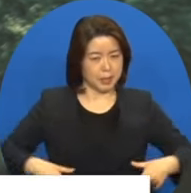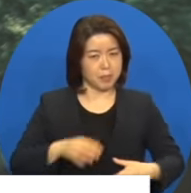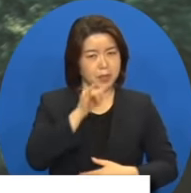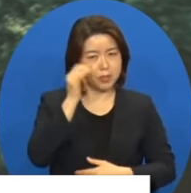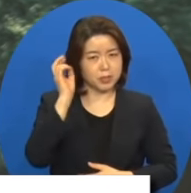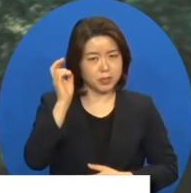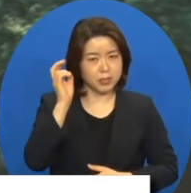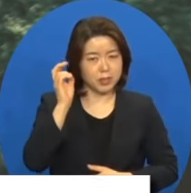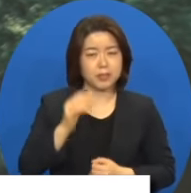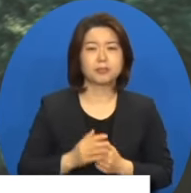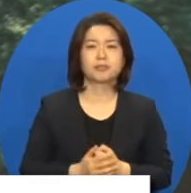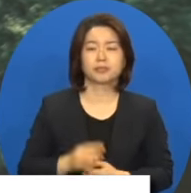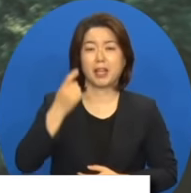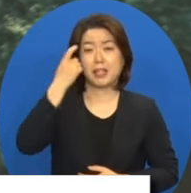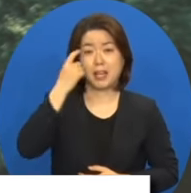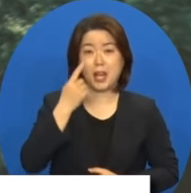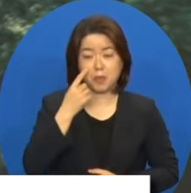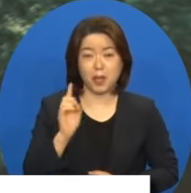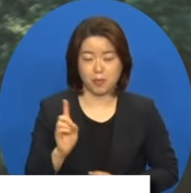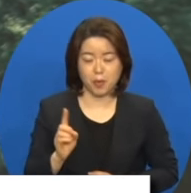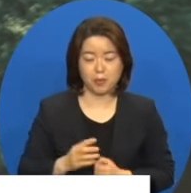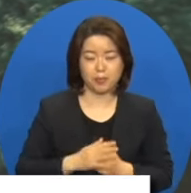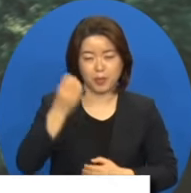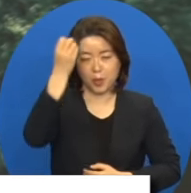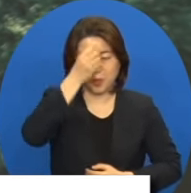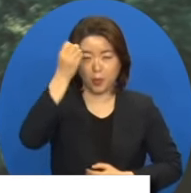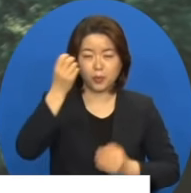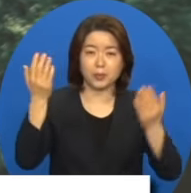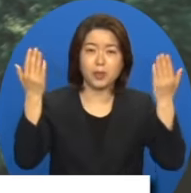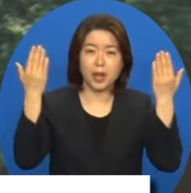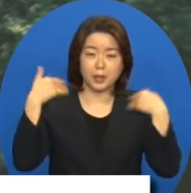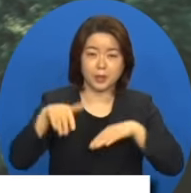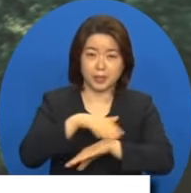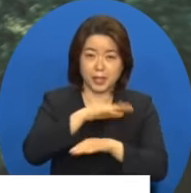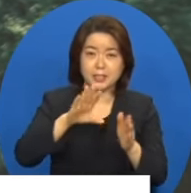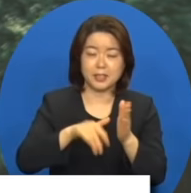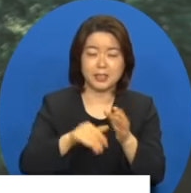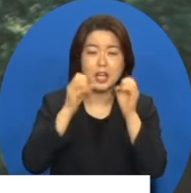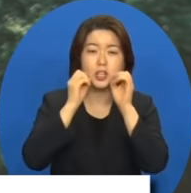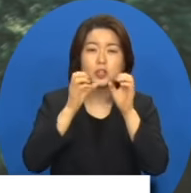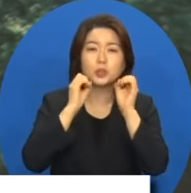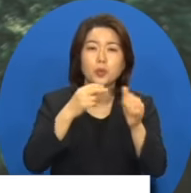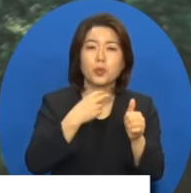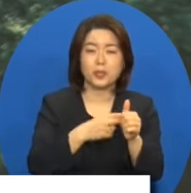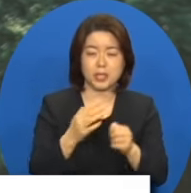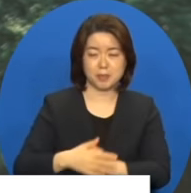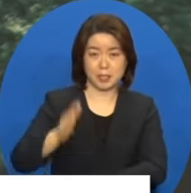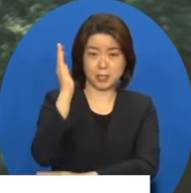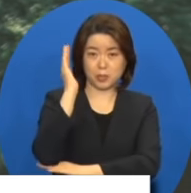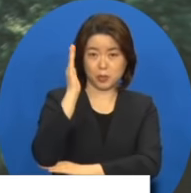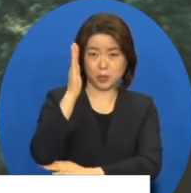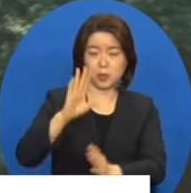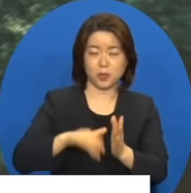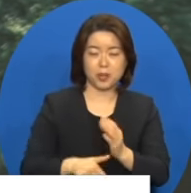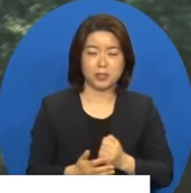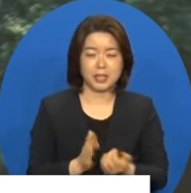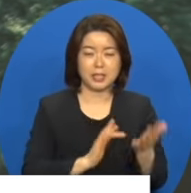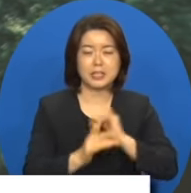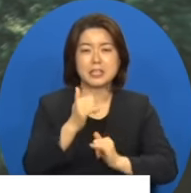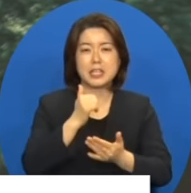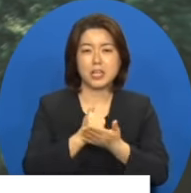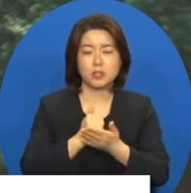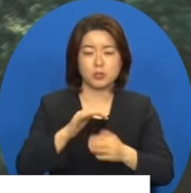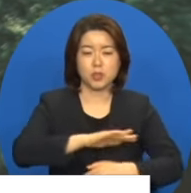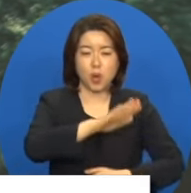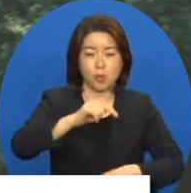보니까 고등학교 다닐 때 그때 전도사님께서 설교하실 때 예수님께서 우리